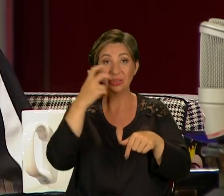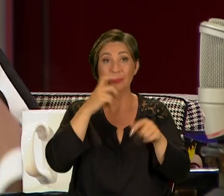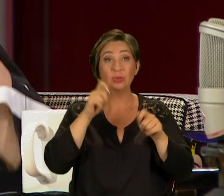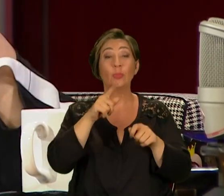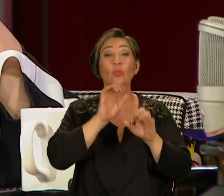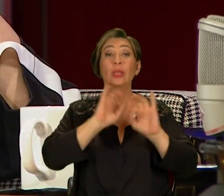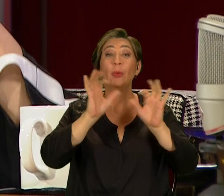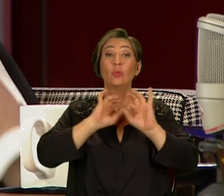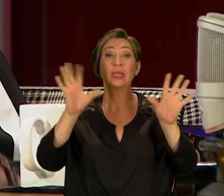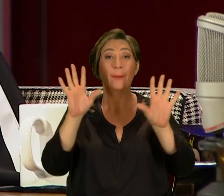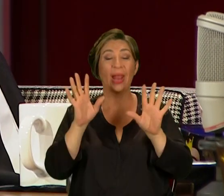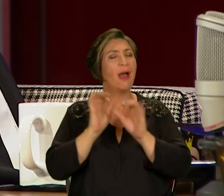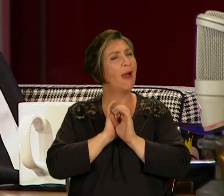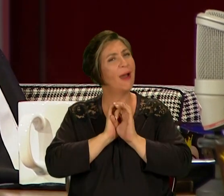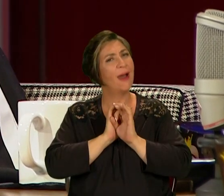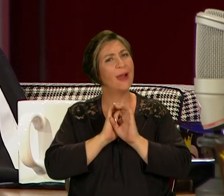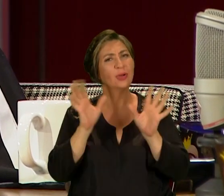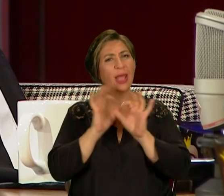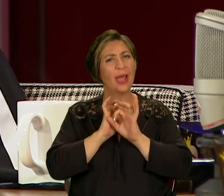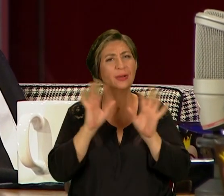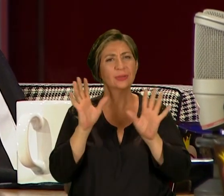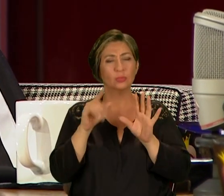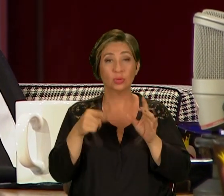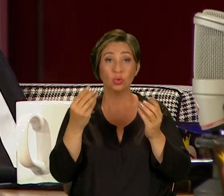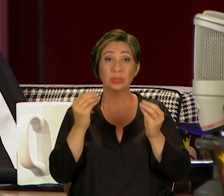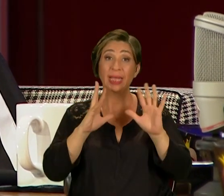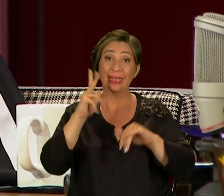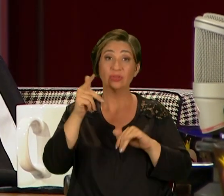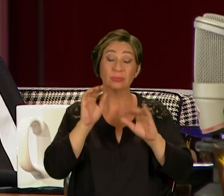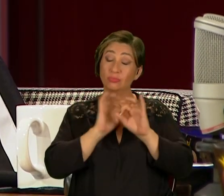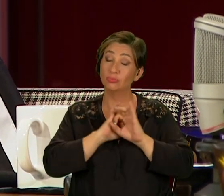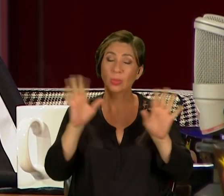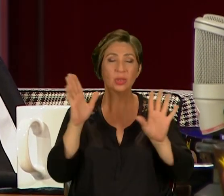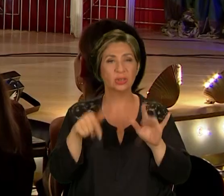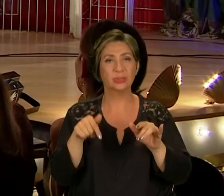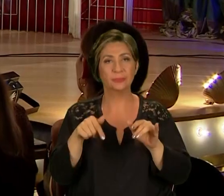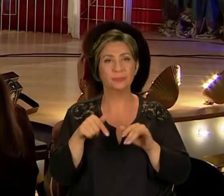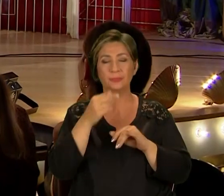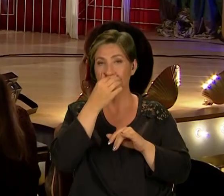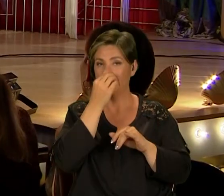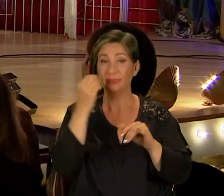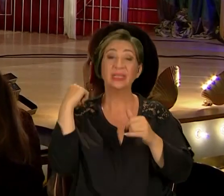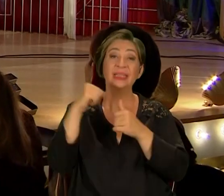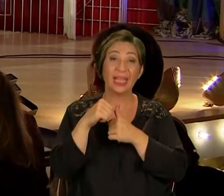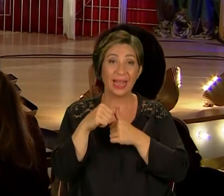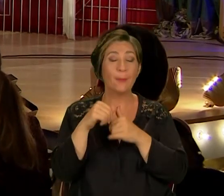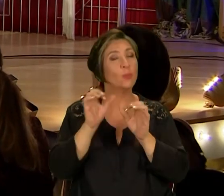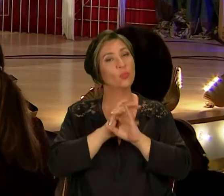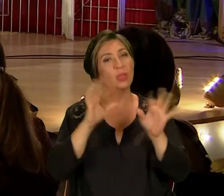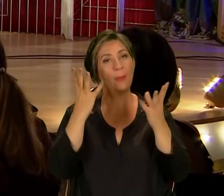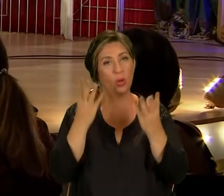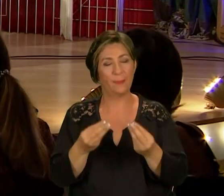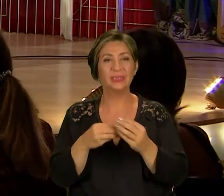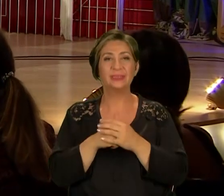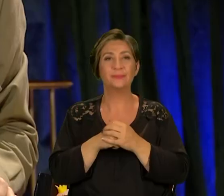Mükemmel, mükemmel, mükemmel. Harikulade. Çok harikulade. Güzel geçti canım burası. Çok zaten. Güzeldi. Burası çok güzeldi. Tekrar çok mükemmel